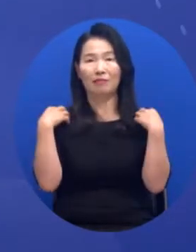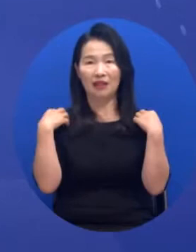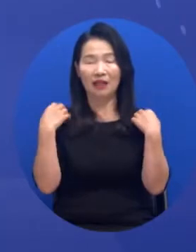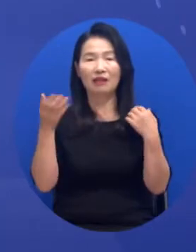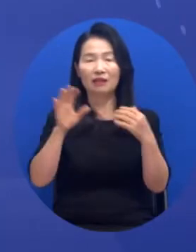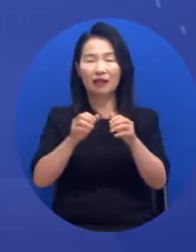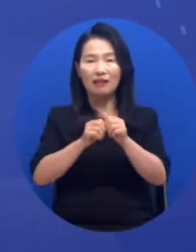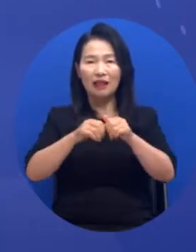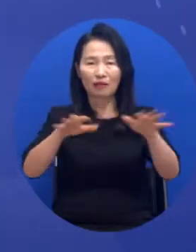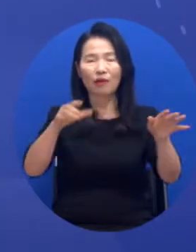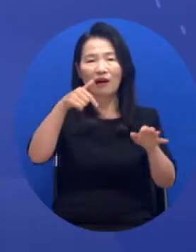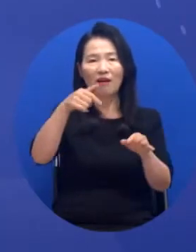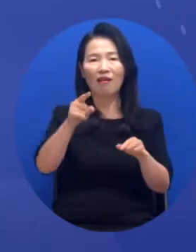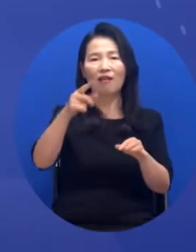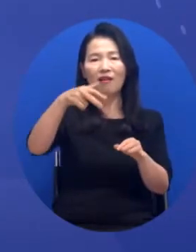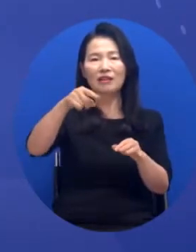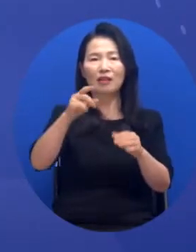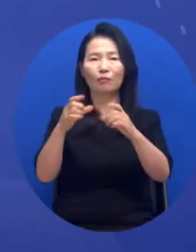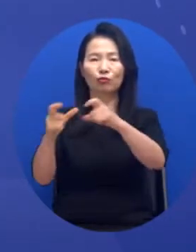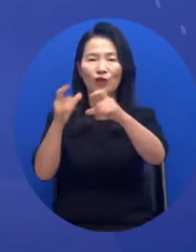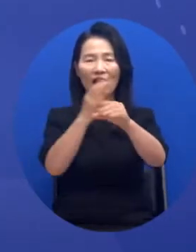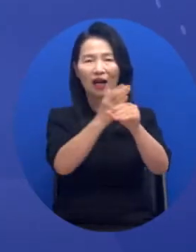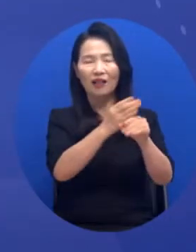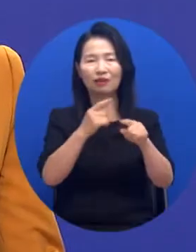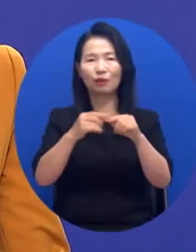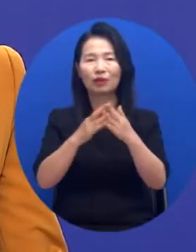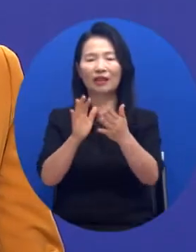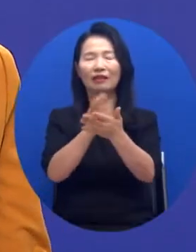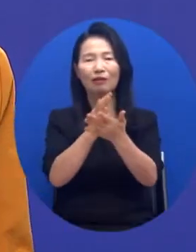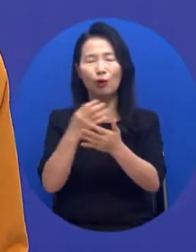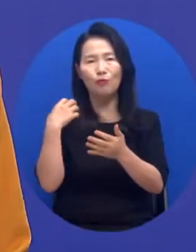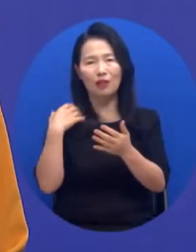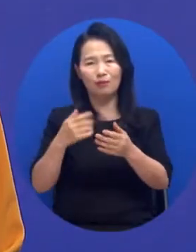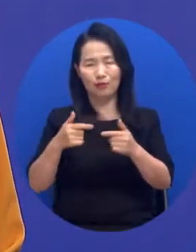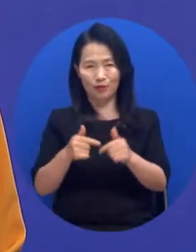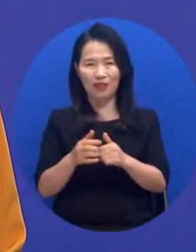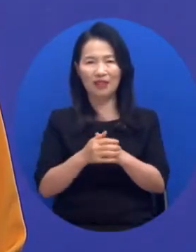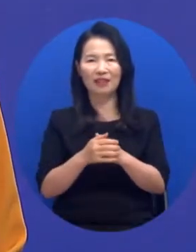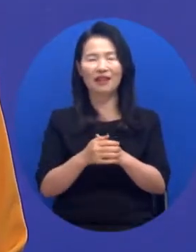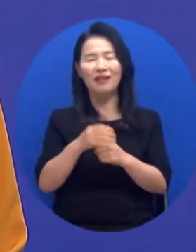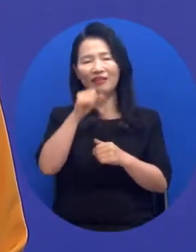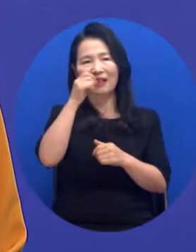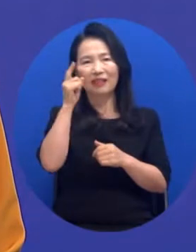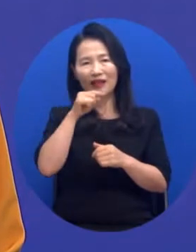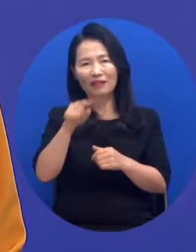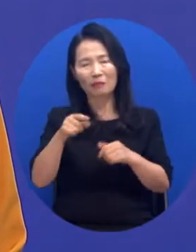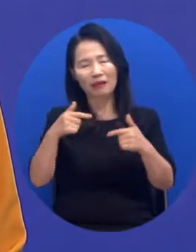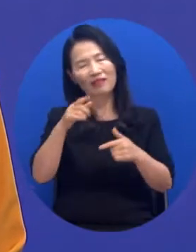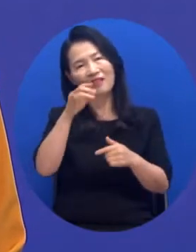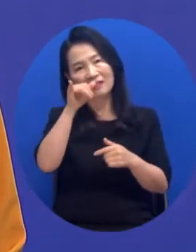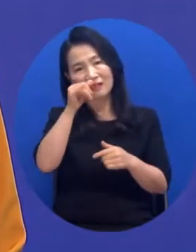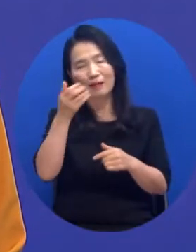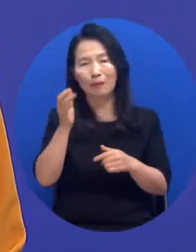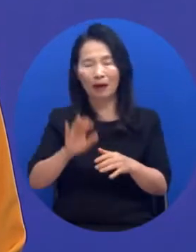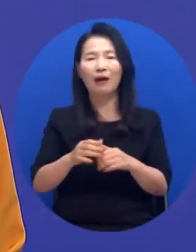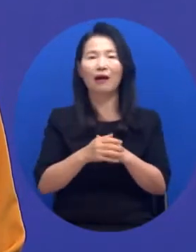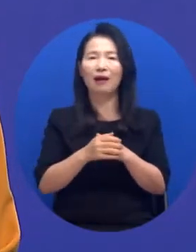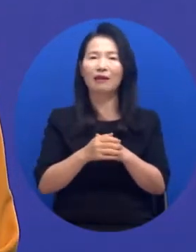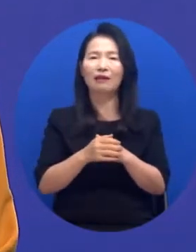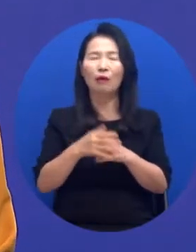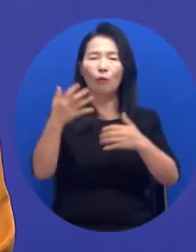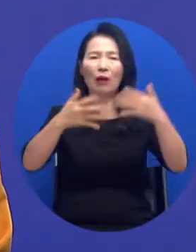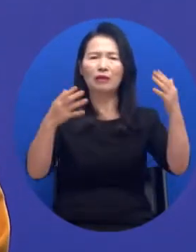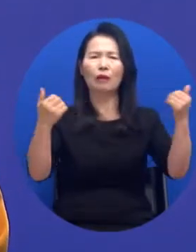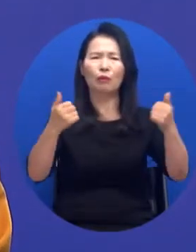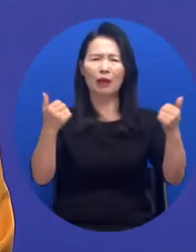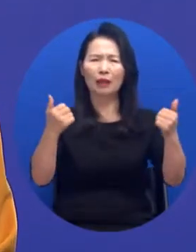질문을 조금씩 나누면서 부담감도 줄었습니다 에 어떤 것에 나 장 단점이 함께 있으니까요 화상 회의도 그랬을 것 같은데